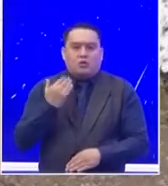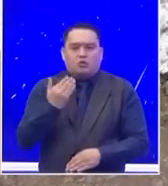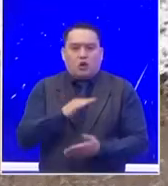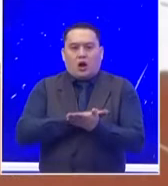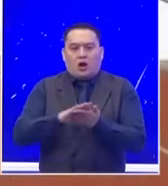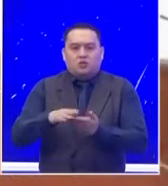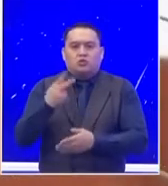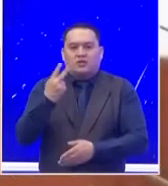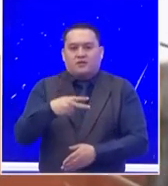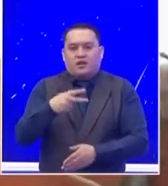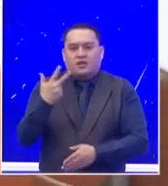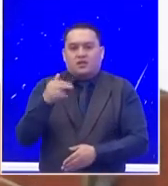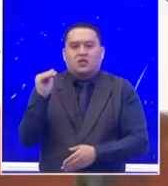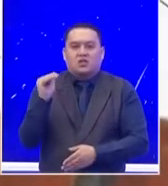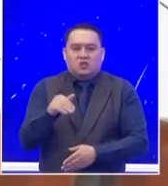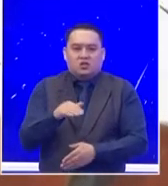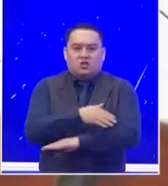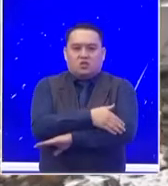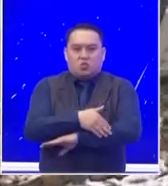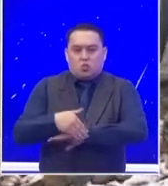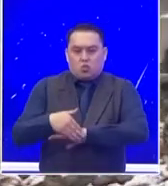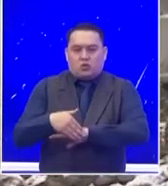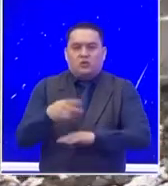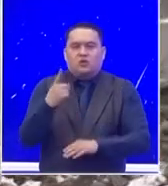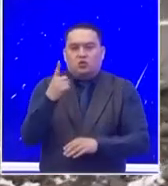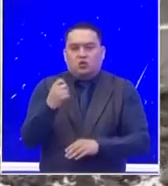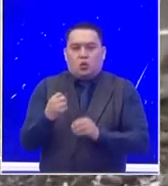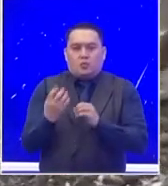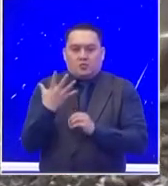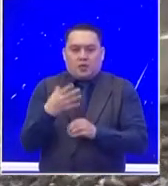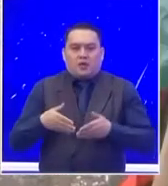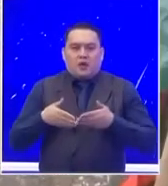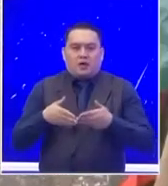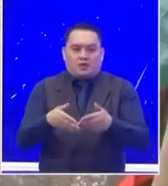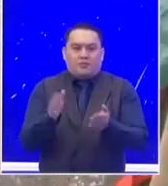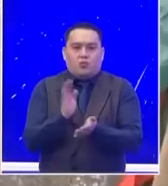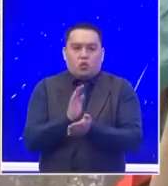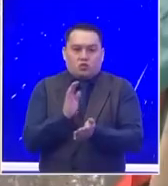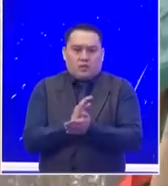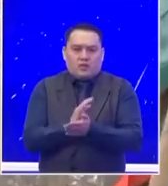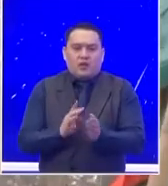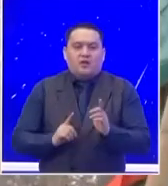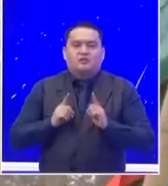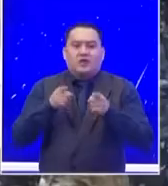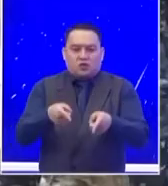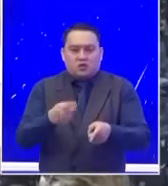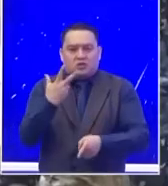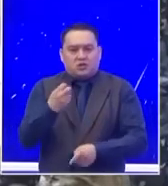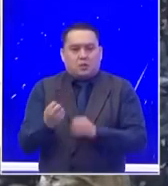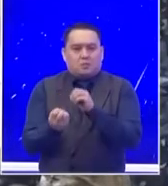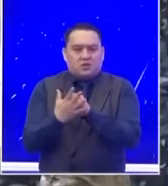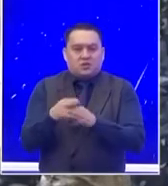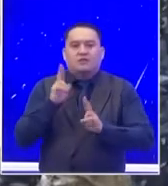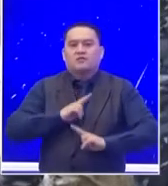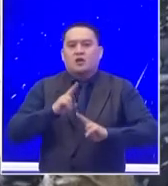На данный момент там уже очищено 23 тысячи уличных арыков и 105 каналов от мусора. Задействовано